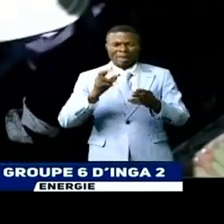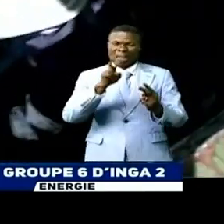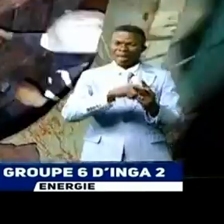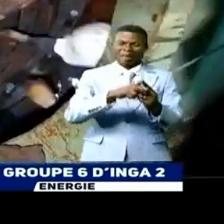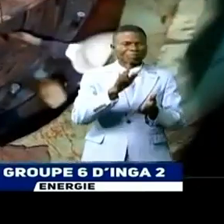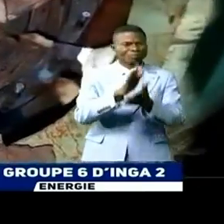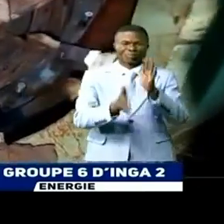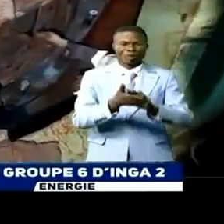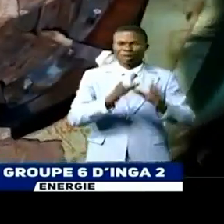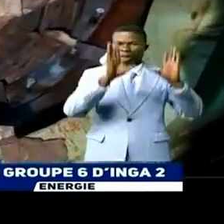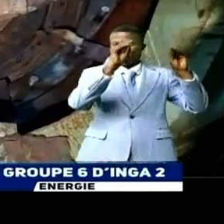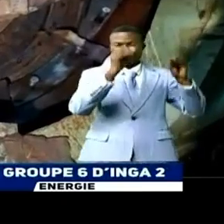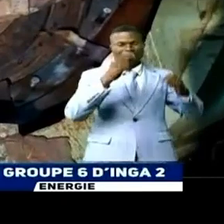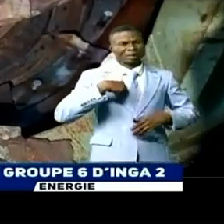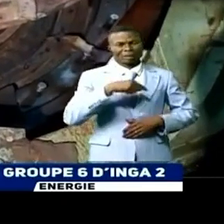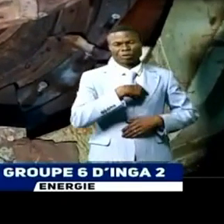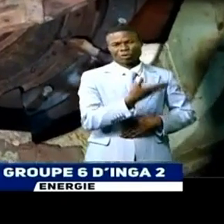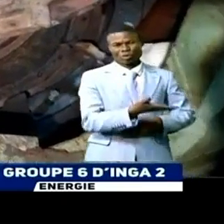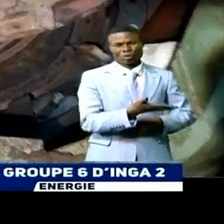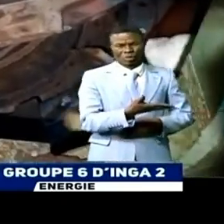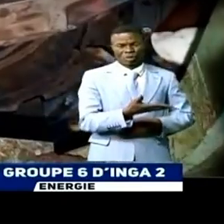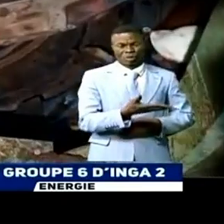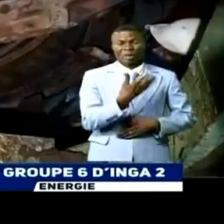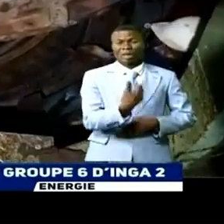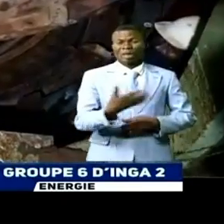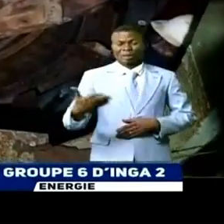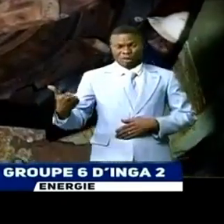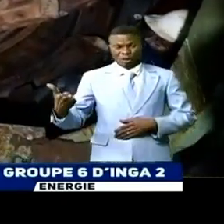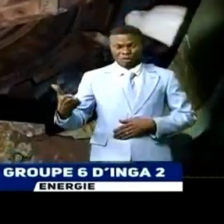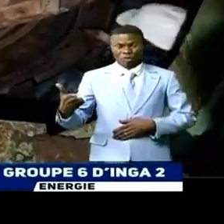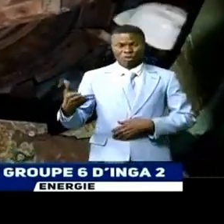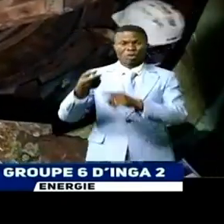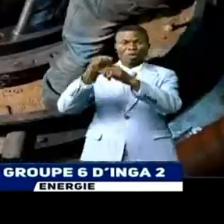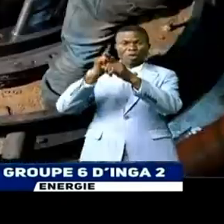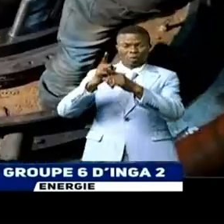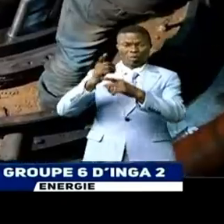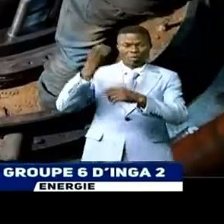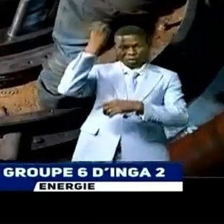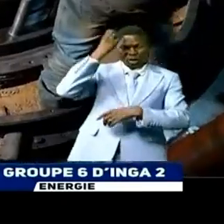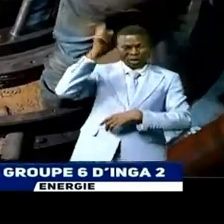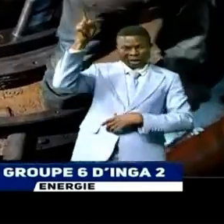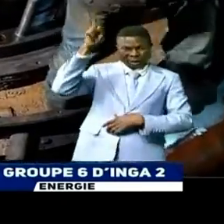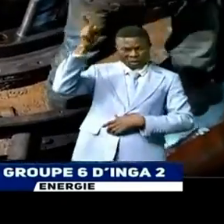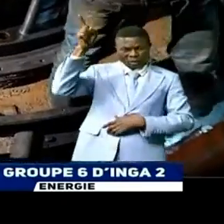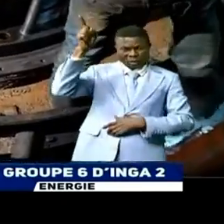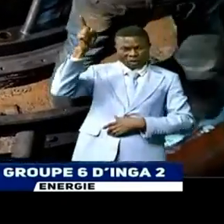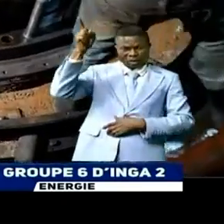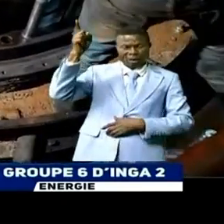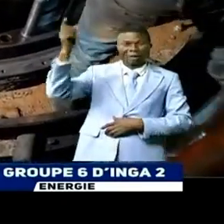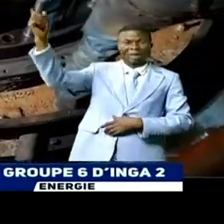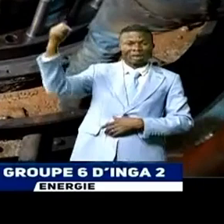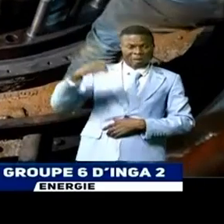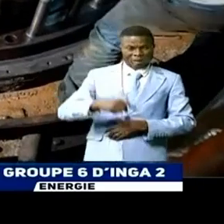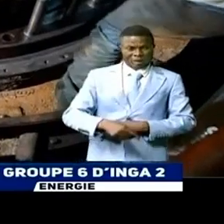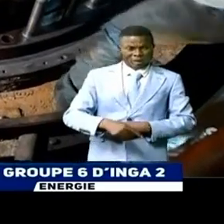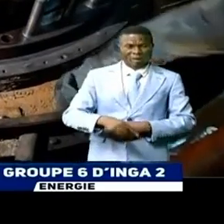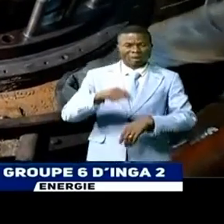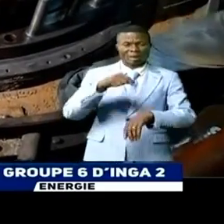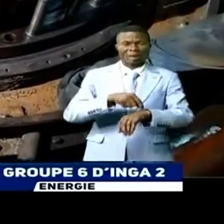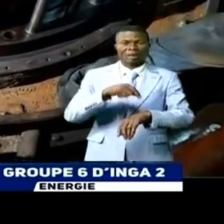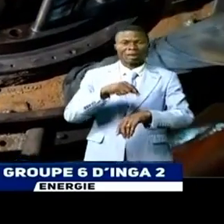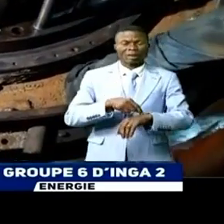sur un magasin est-ce que ça comme à les fabriquer c'est bien sous tend